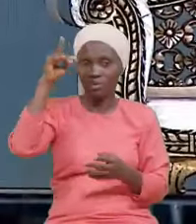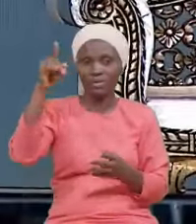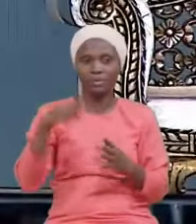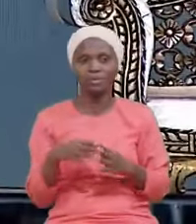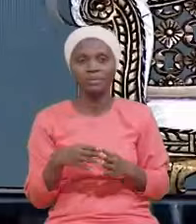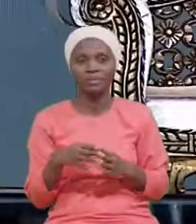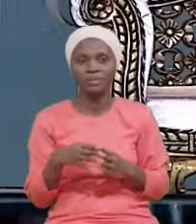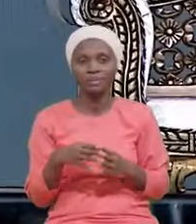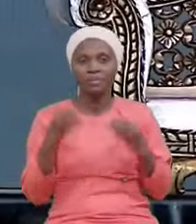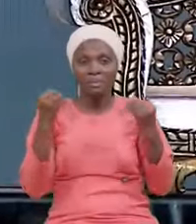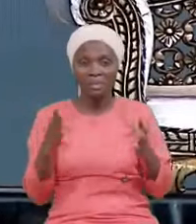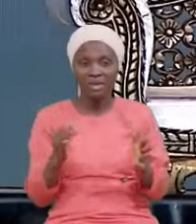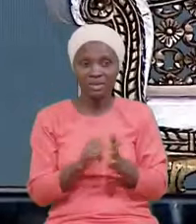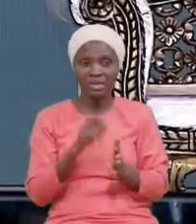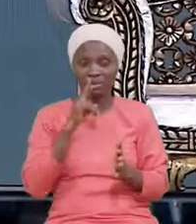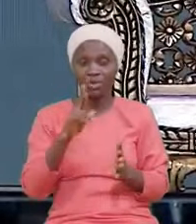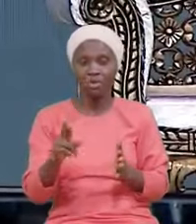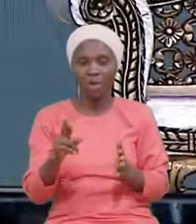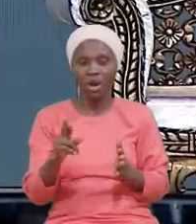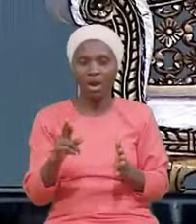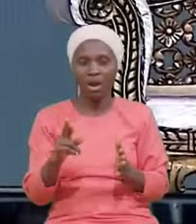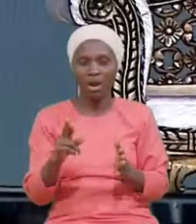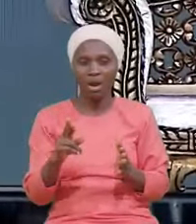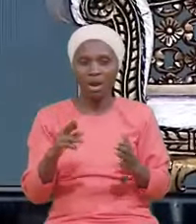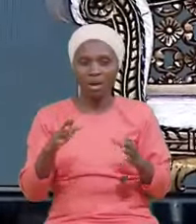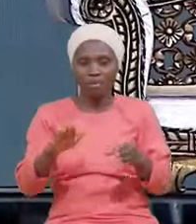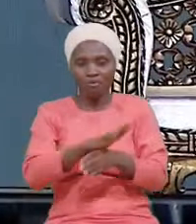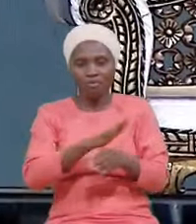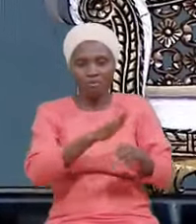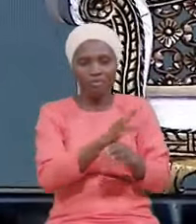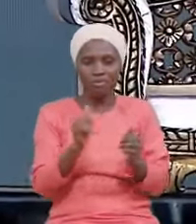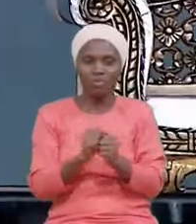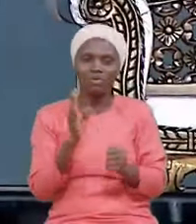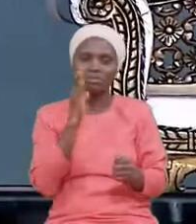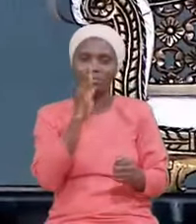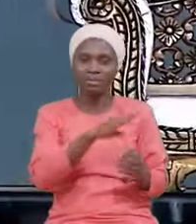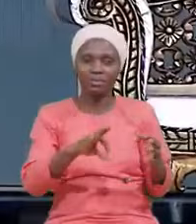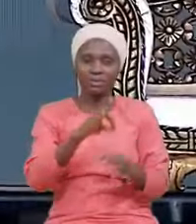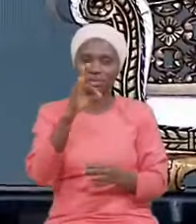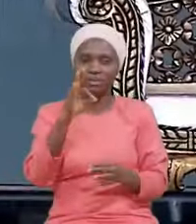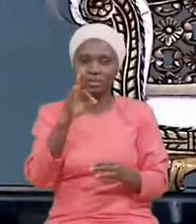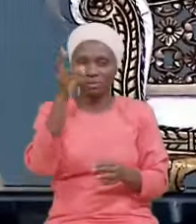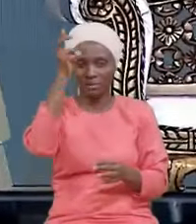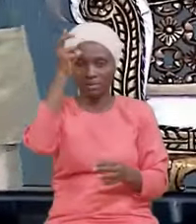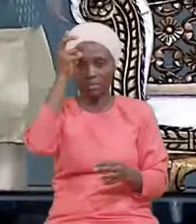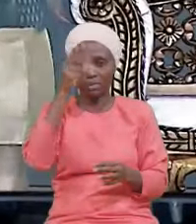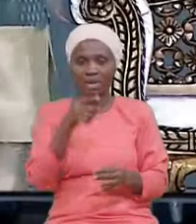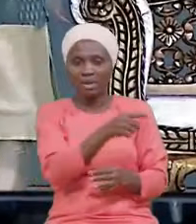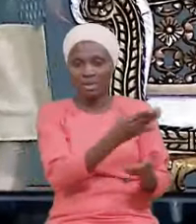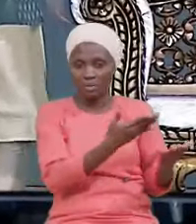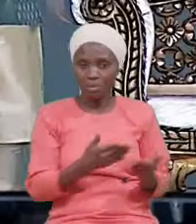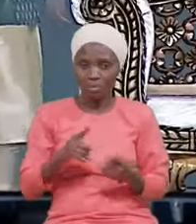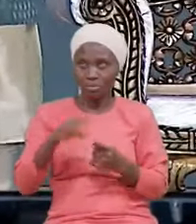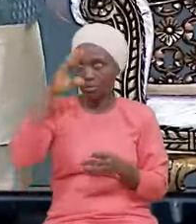ఎదుగు తీసుకొచ్చారు. Many that were possessed with devils. అనేక మంది దురాత్మలతో పట్టబడ్డవారు. They brought unto